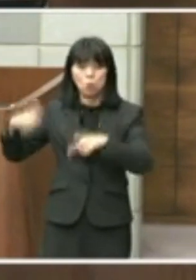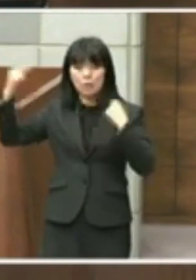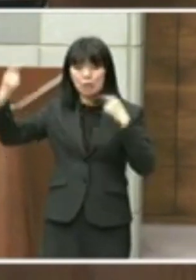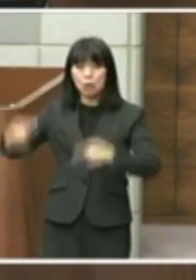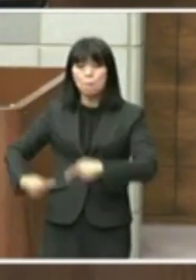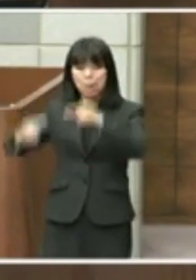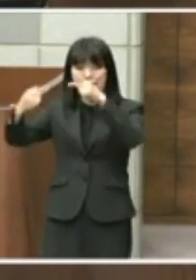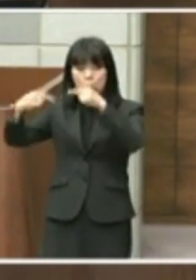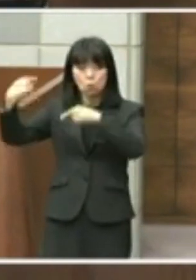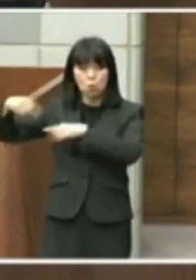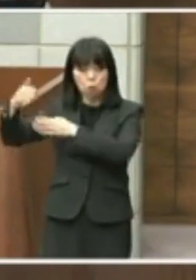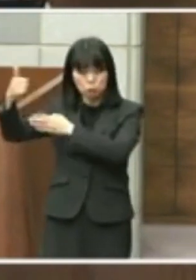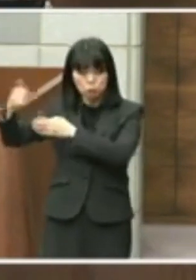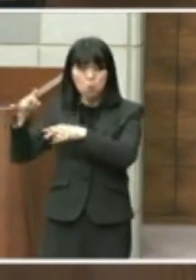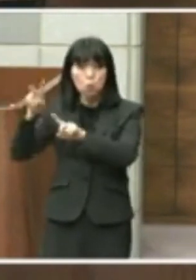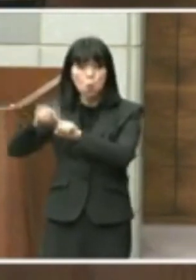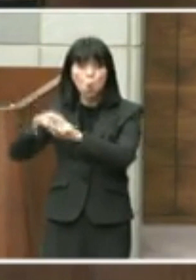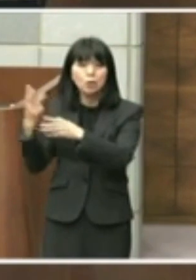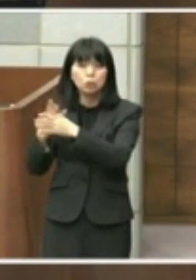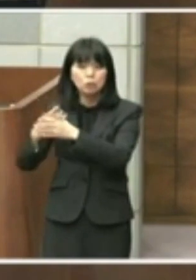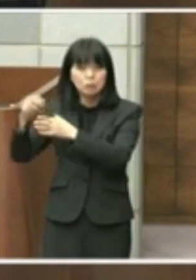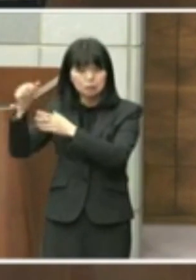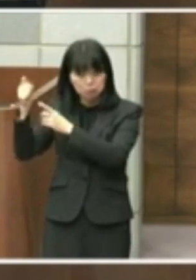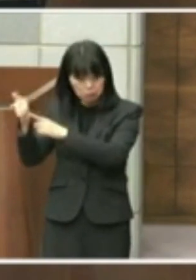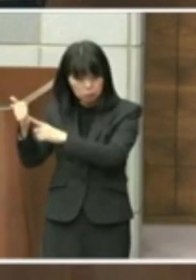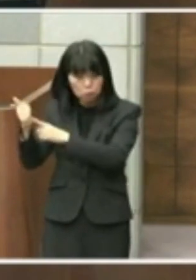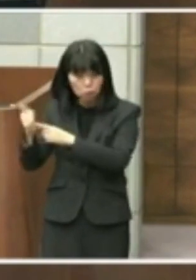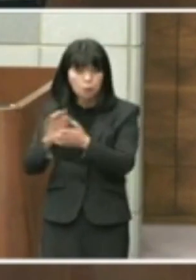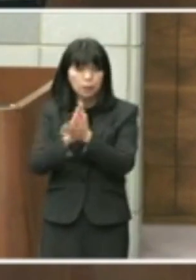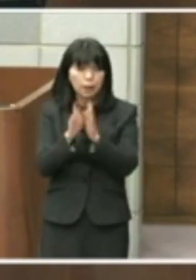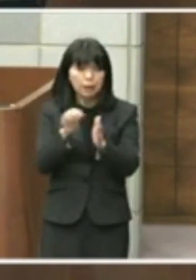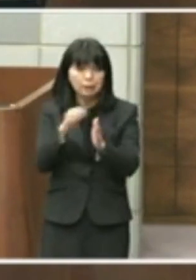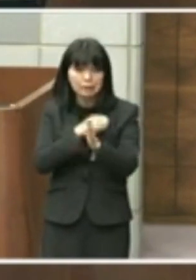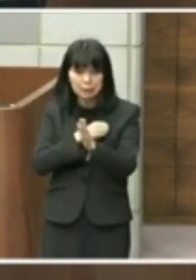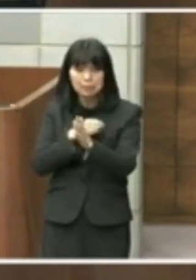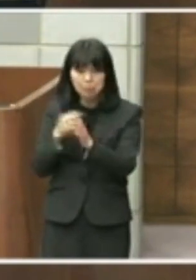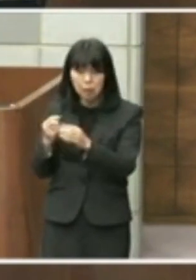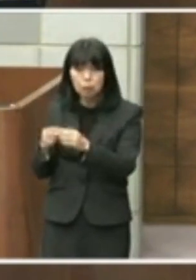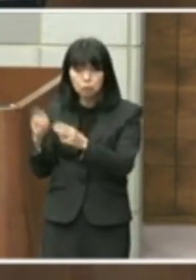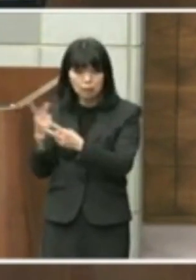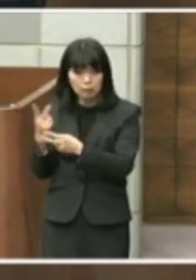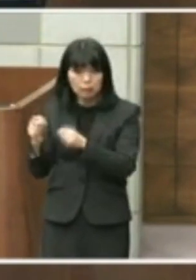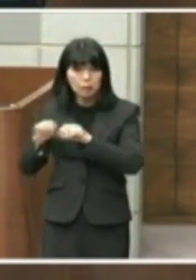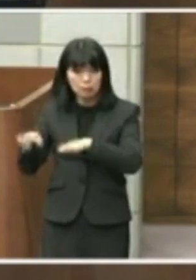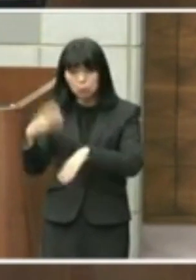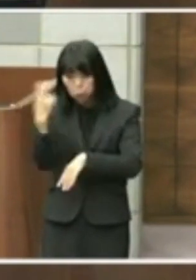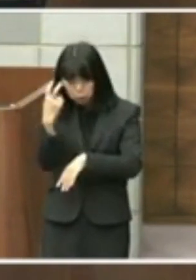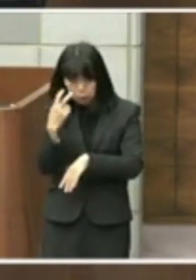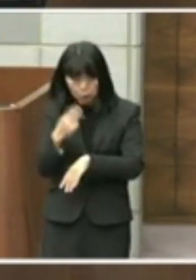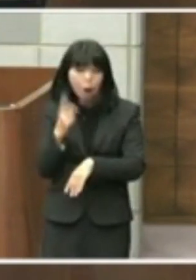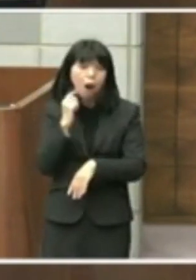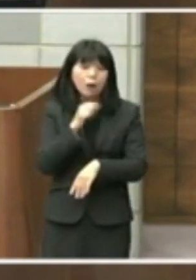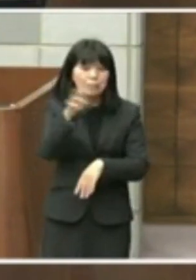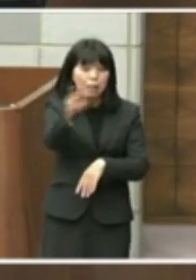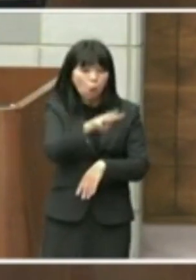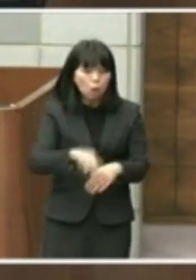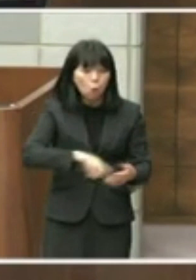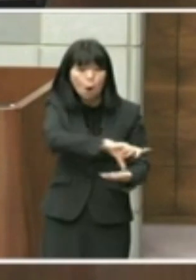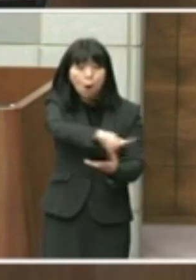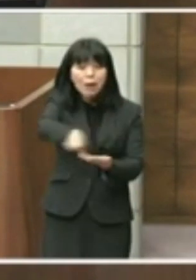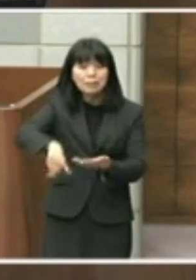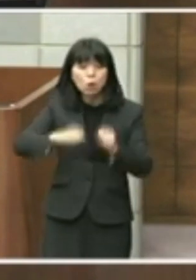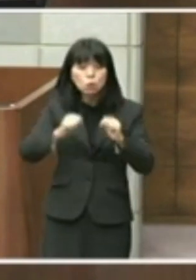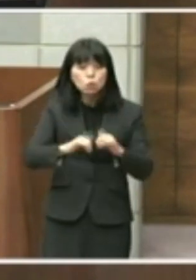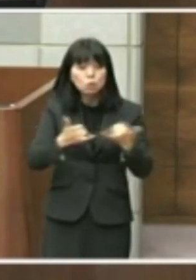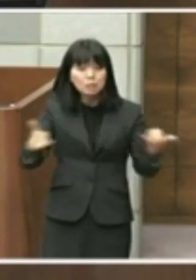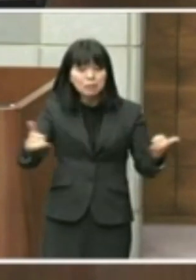の小泉昭夫氏と県会議員が行った調査により明石川流域に住む住民の